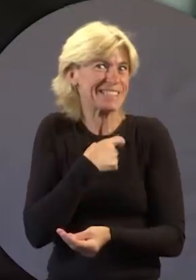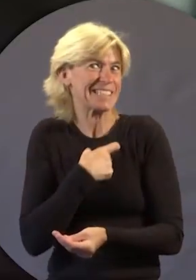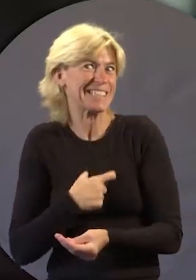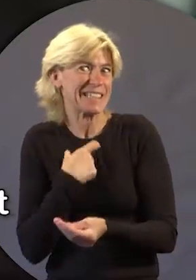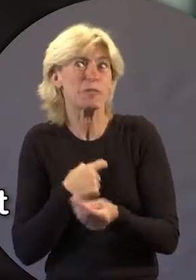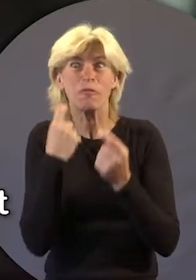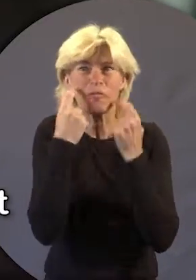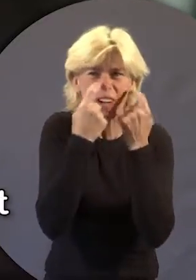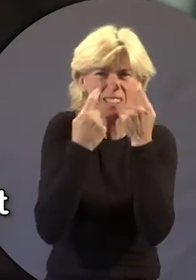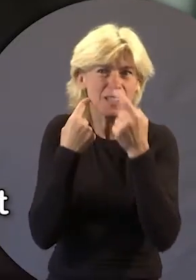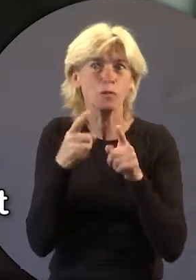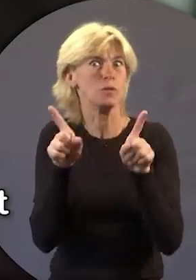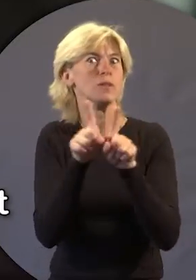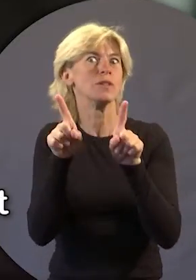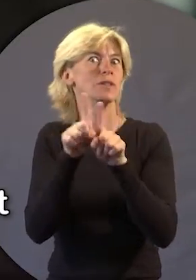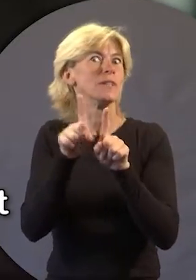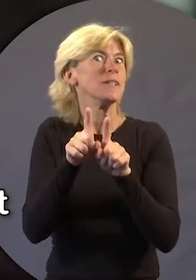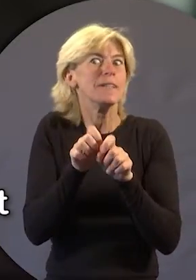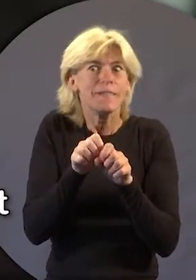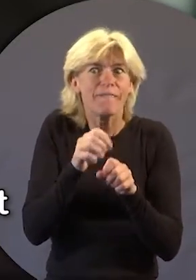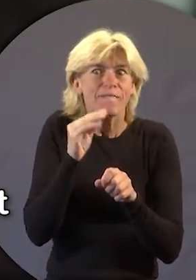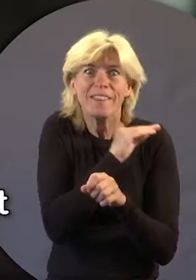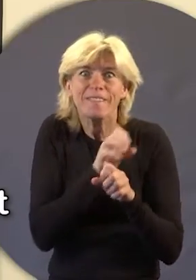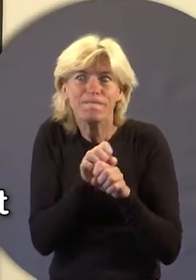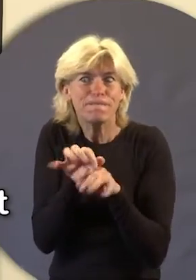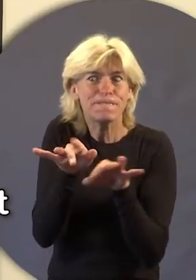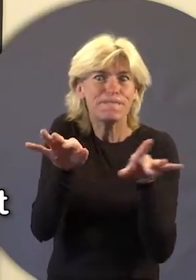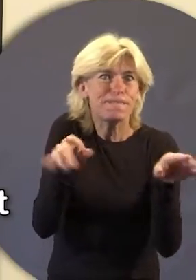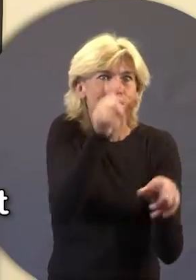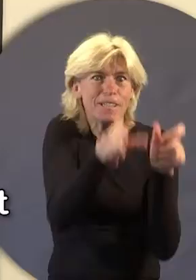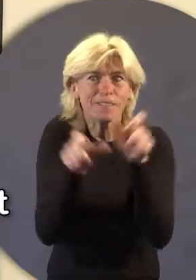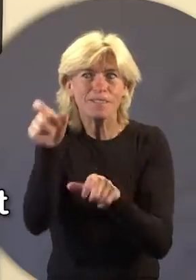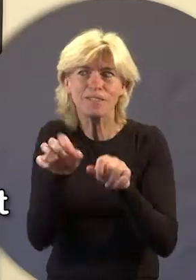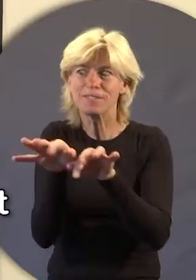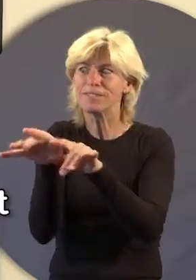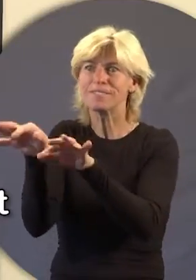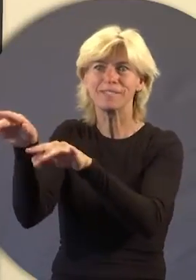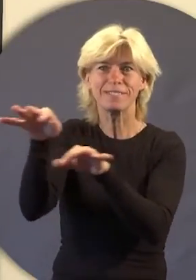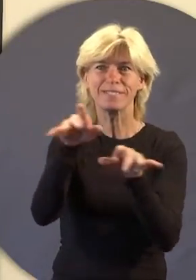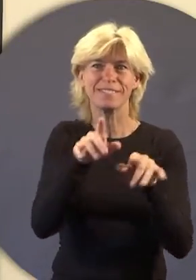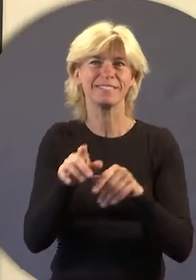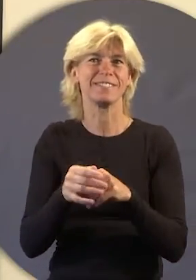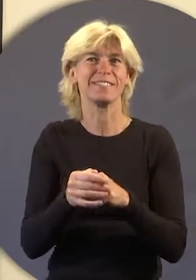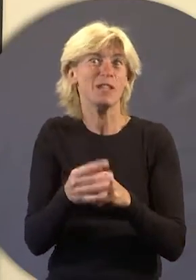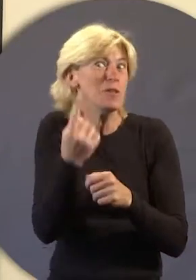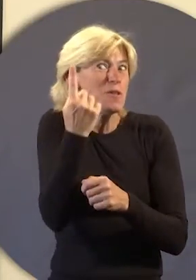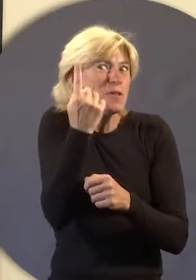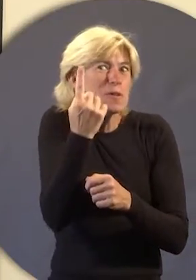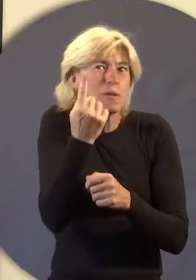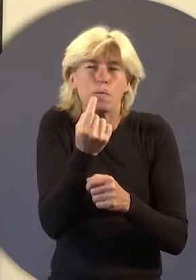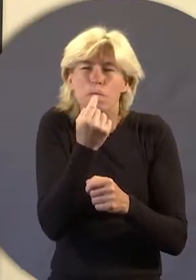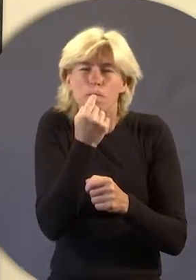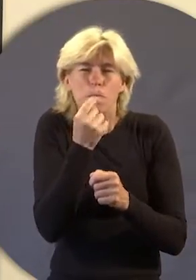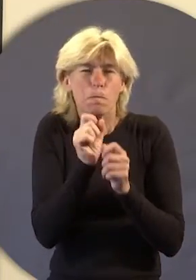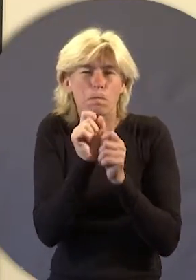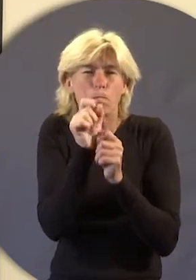varicelle et en plus je me transmets facilement d'une à l'autre une seule petite